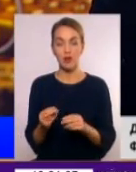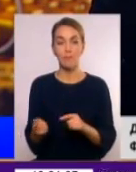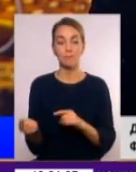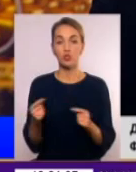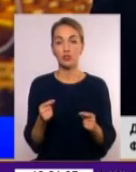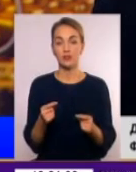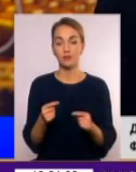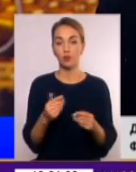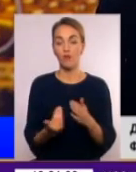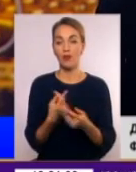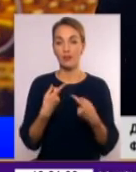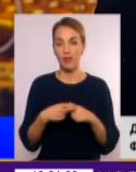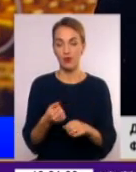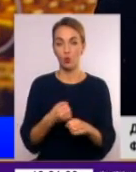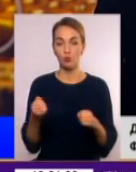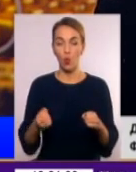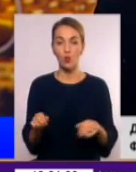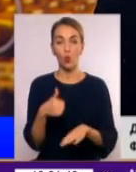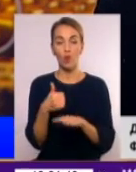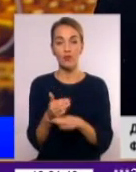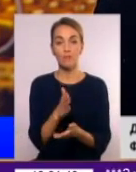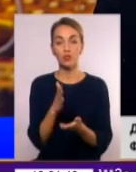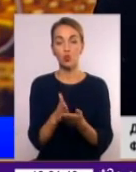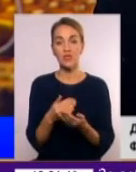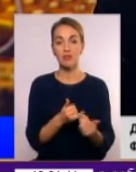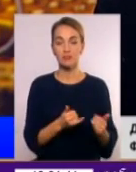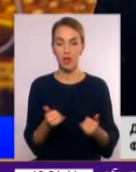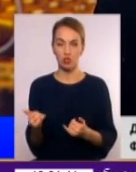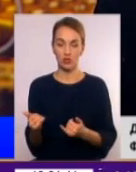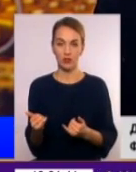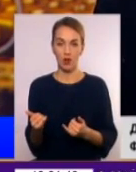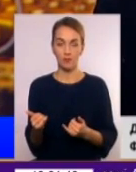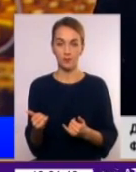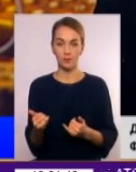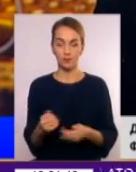і нова техніка. І головне, прийшло забезпечення